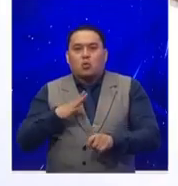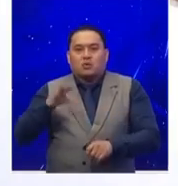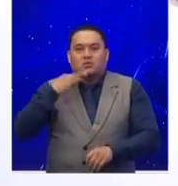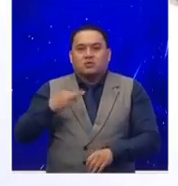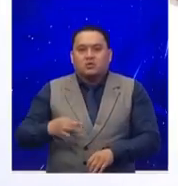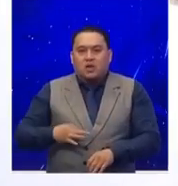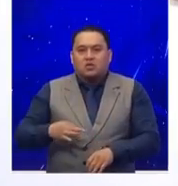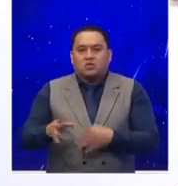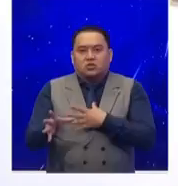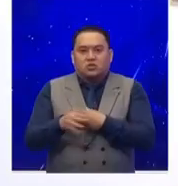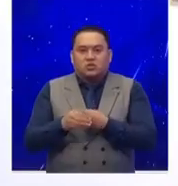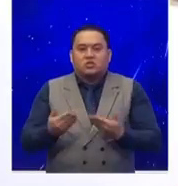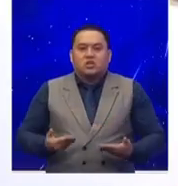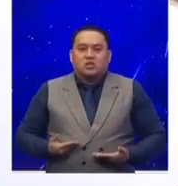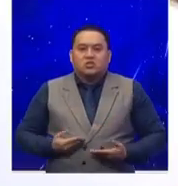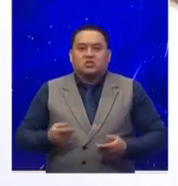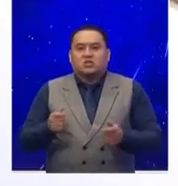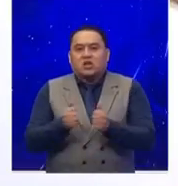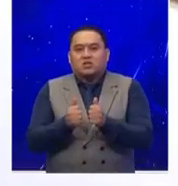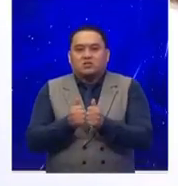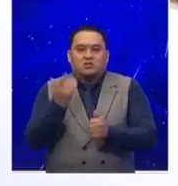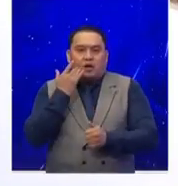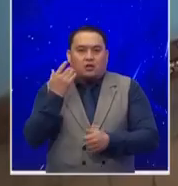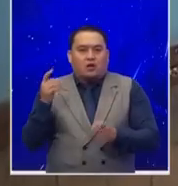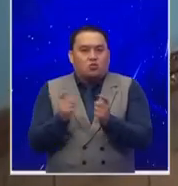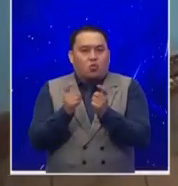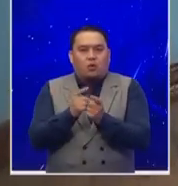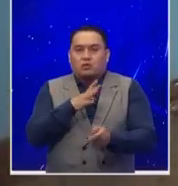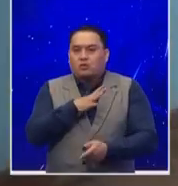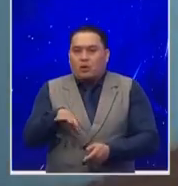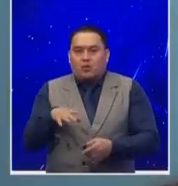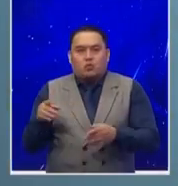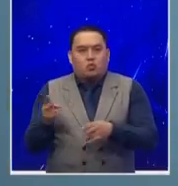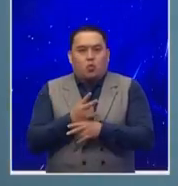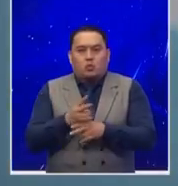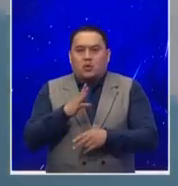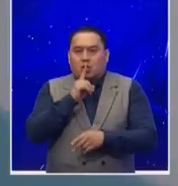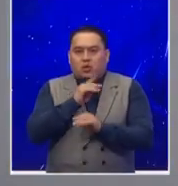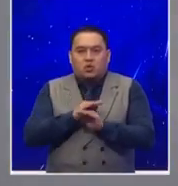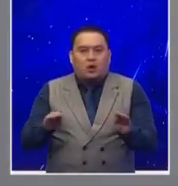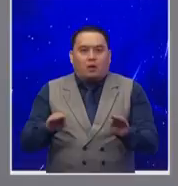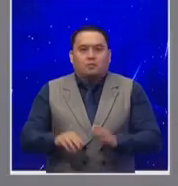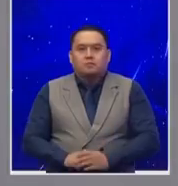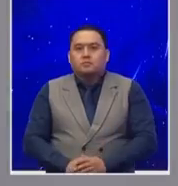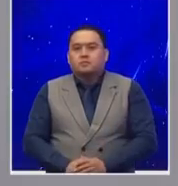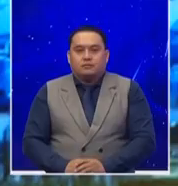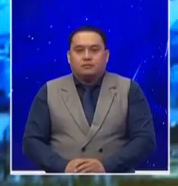мать и сын жили вдвоем. Соседи говорят, скандалов никогда не слышали. В ночь убийства в доме было тихо.